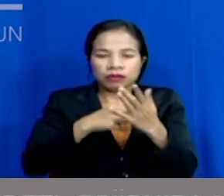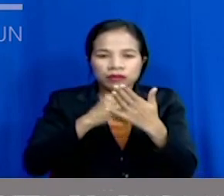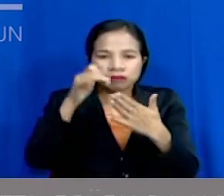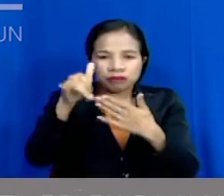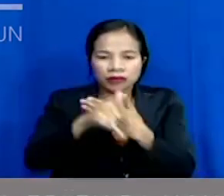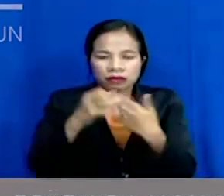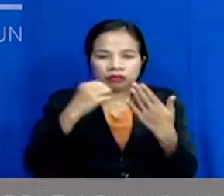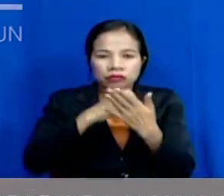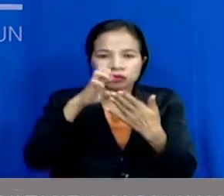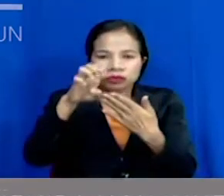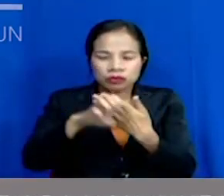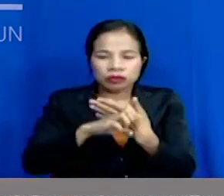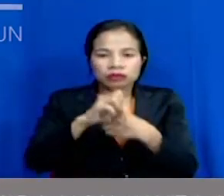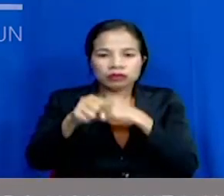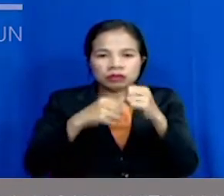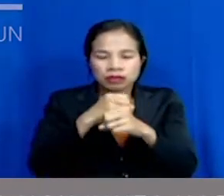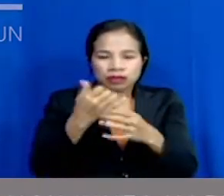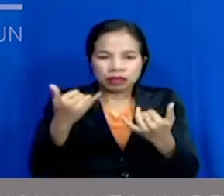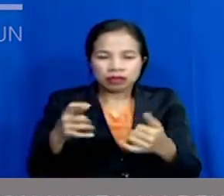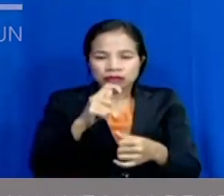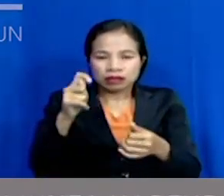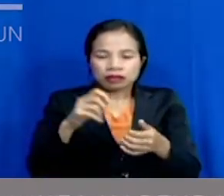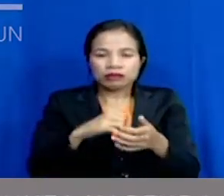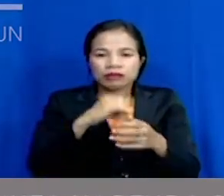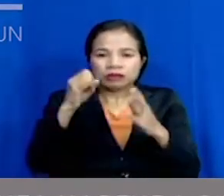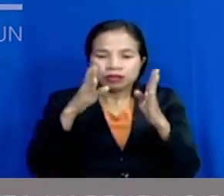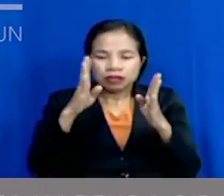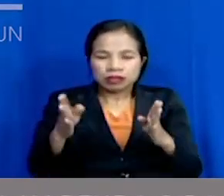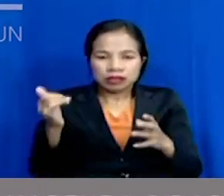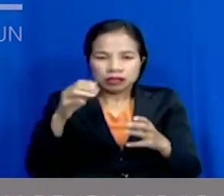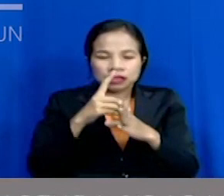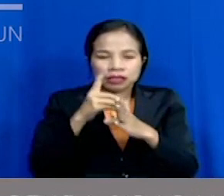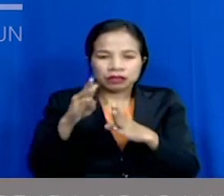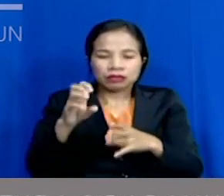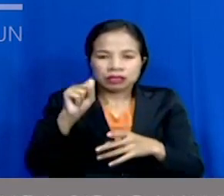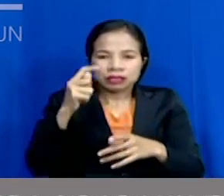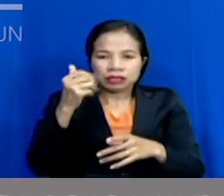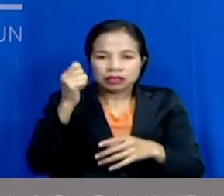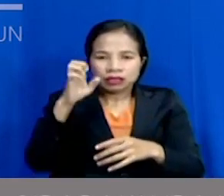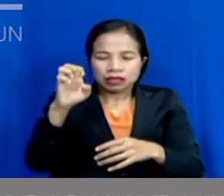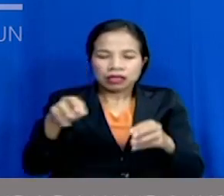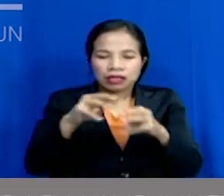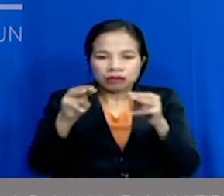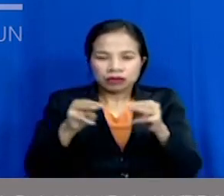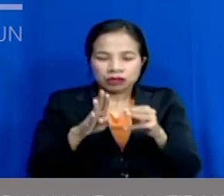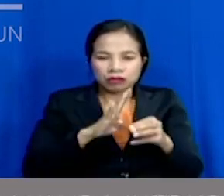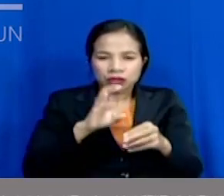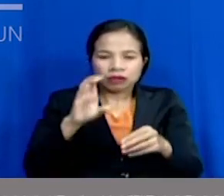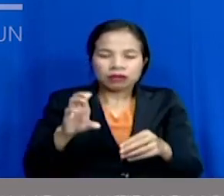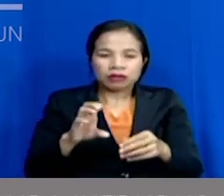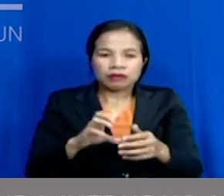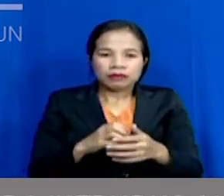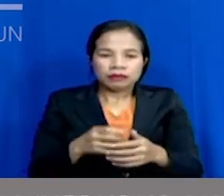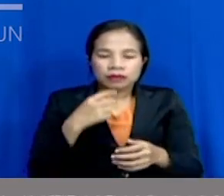nei. Să feră neba jurnalista sira directorul secretariatul tehnic administrațion electoral municipiu Baco Luisio Freta